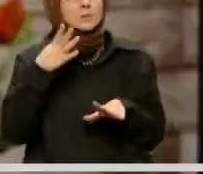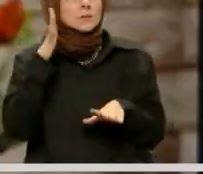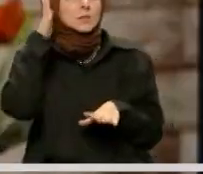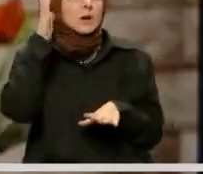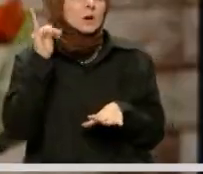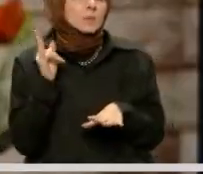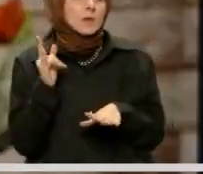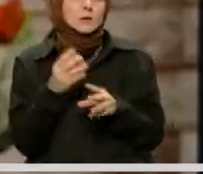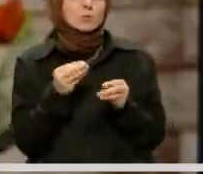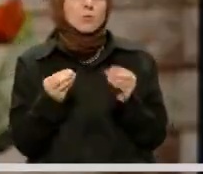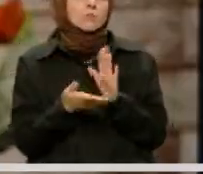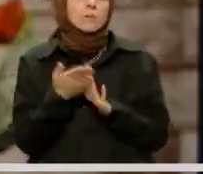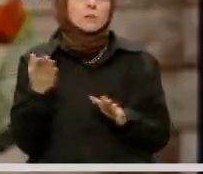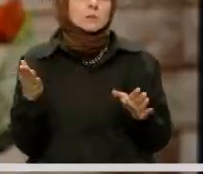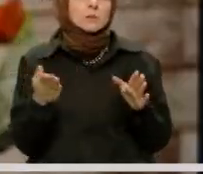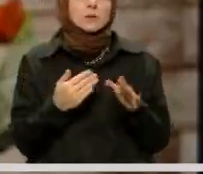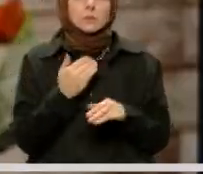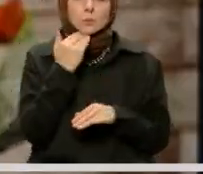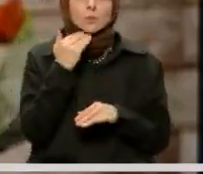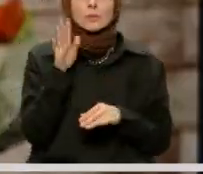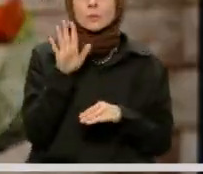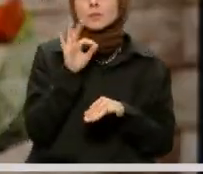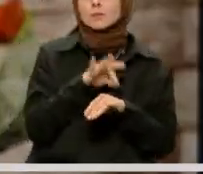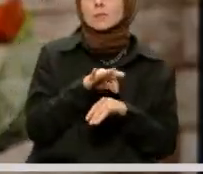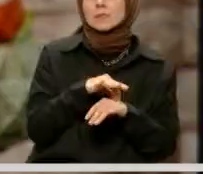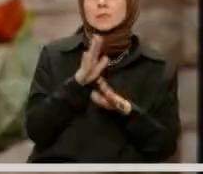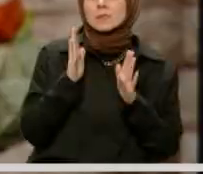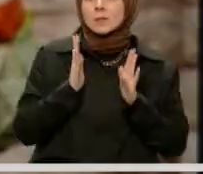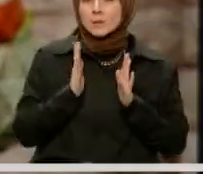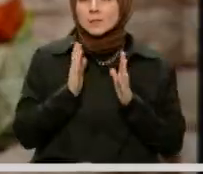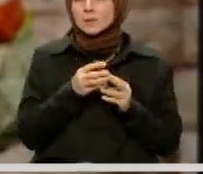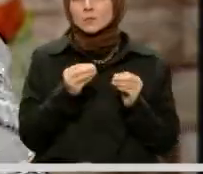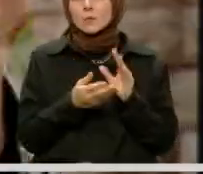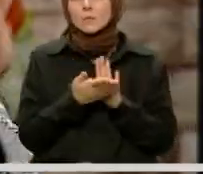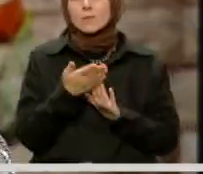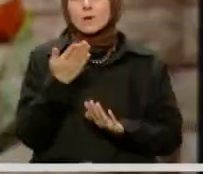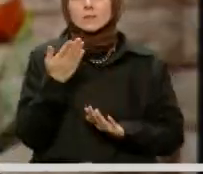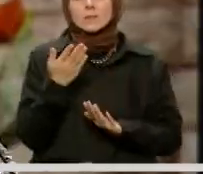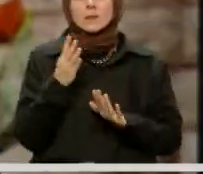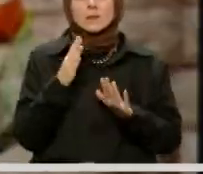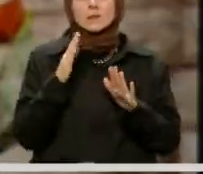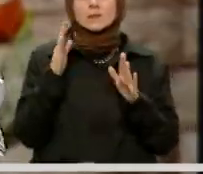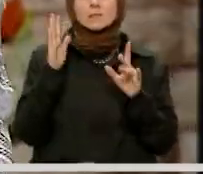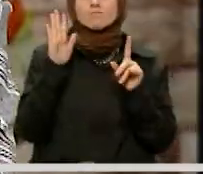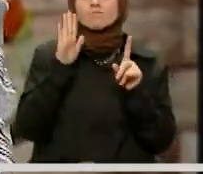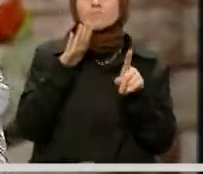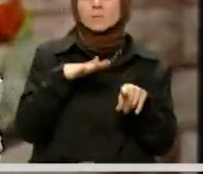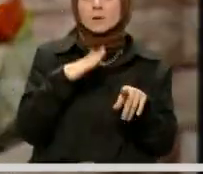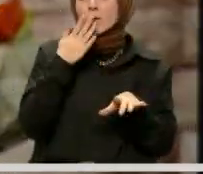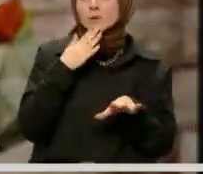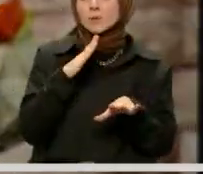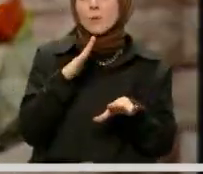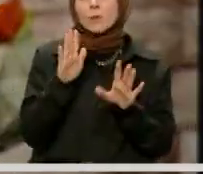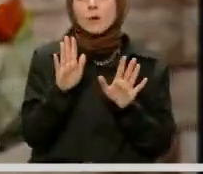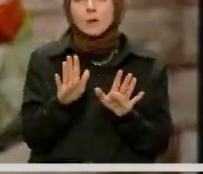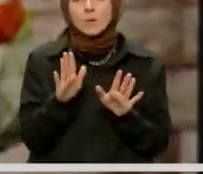tıklım. 5 vakit namazlarımız zaten o kadar cemaatimiz, gönlümüz arzu ediyor daha da çok olmasını.